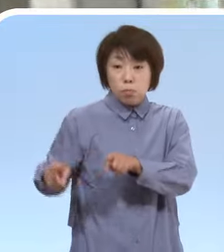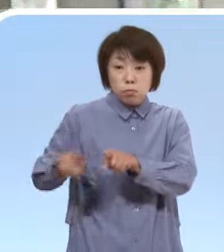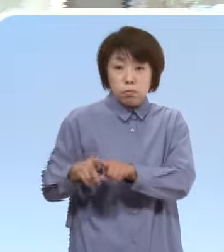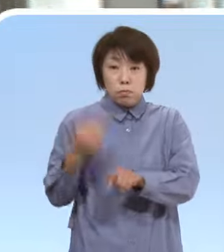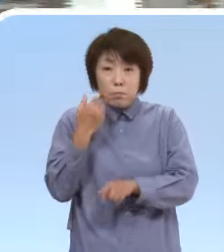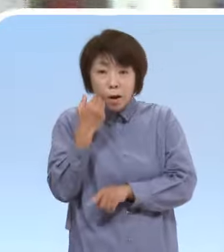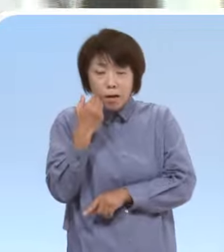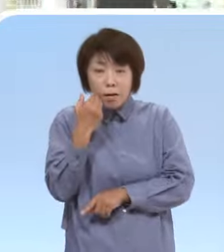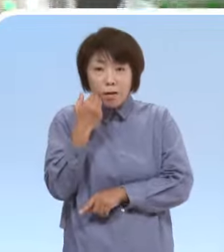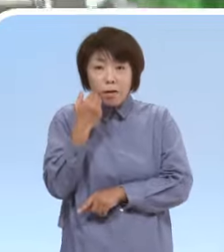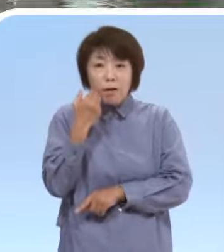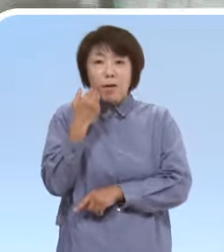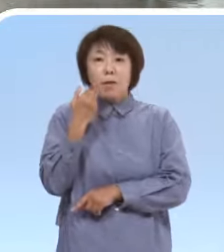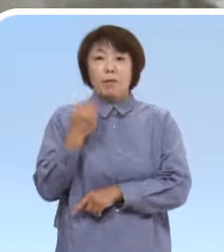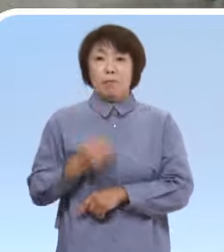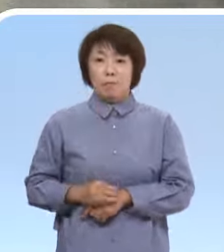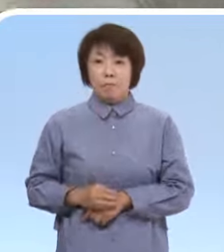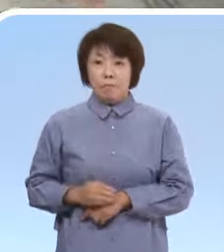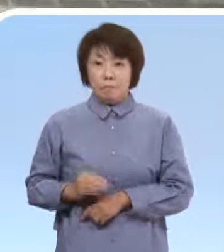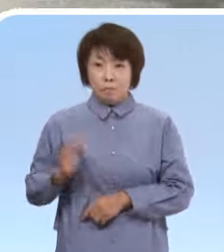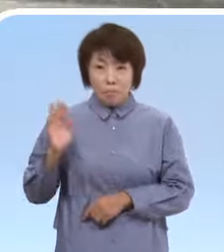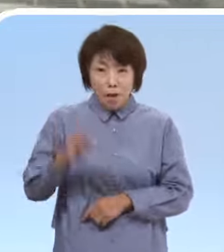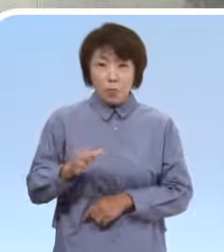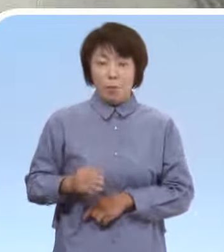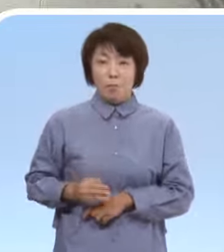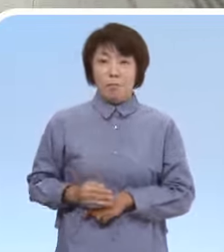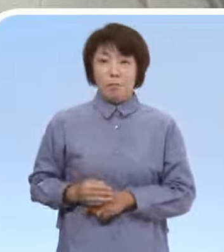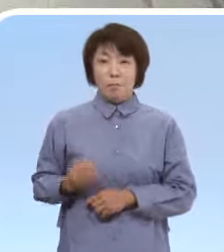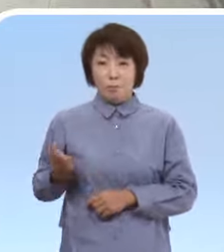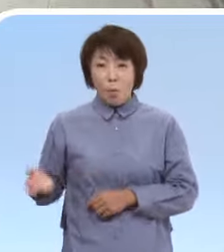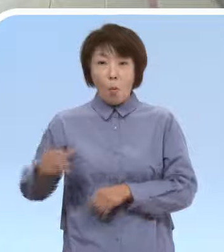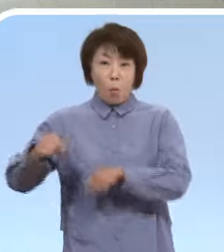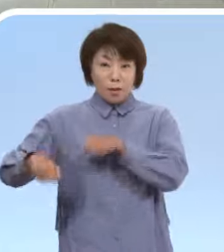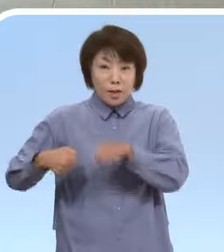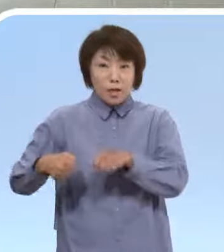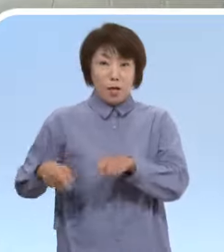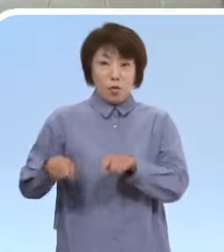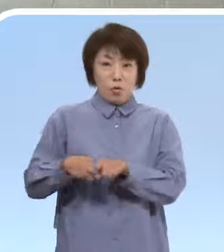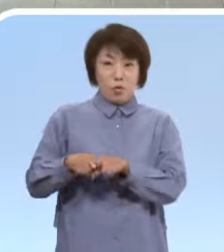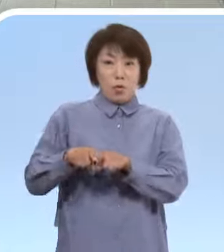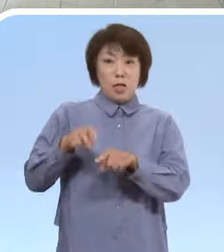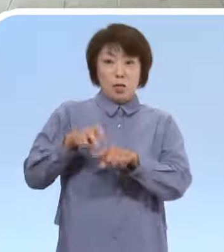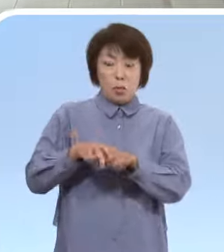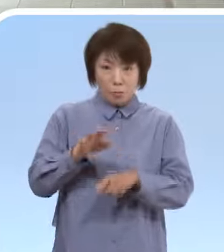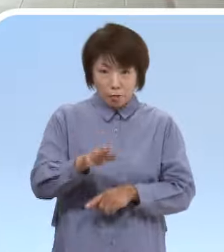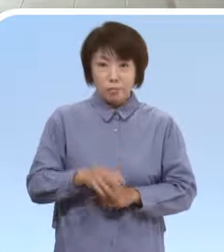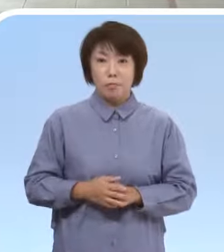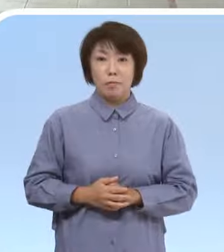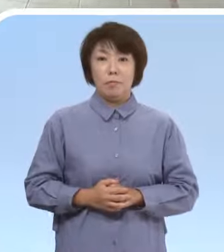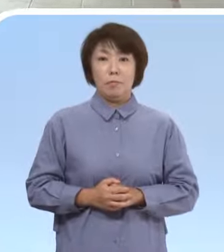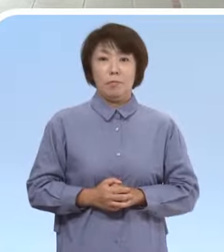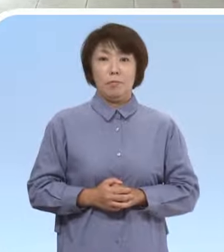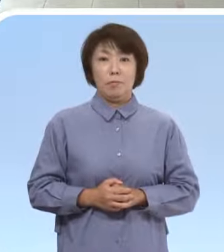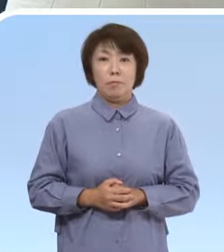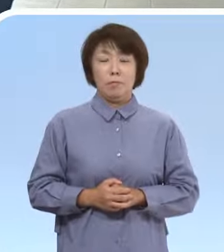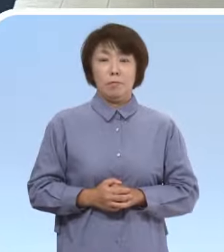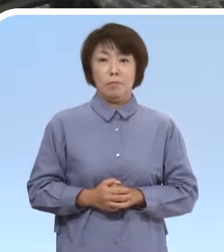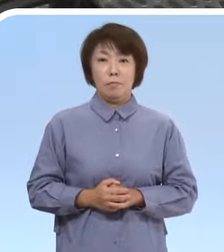が、 なんとなんと自転車と一緒に列車に乗ることができるんです